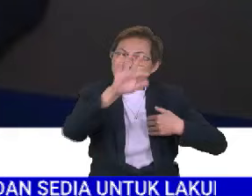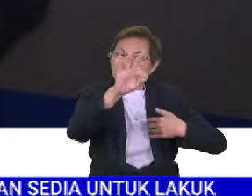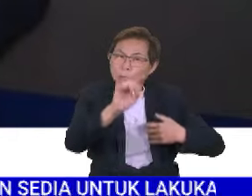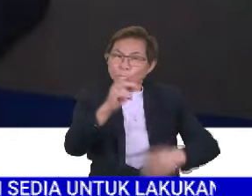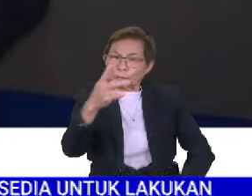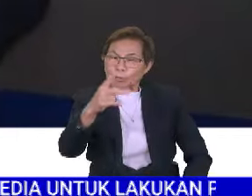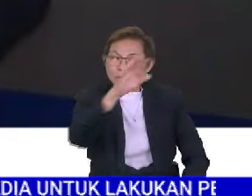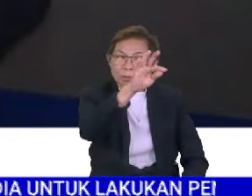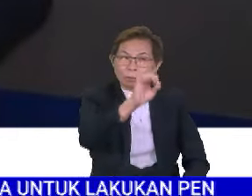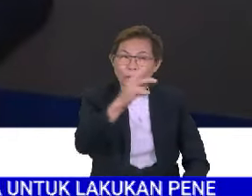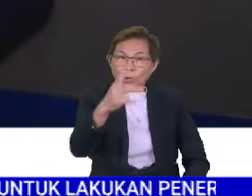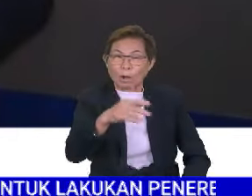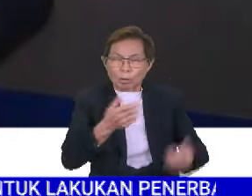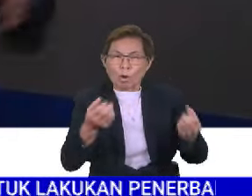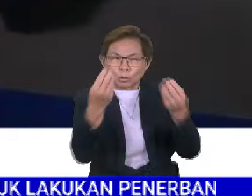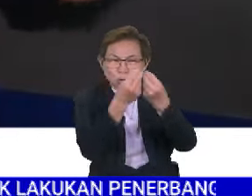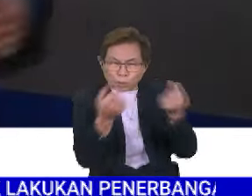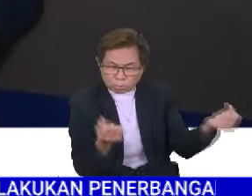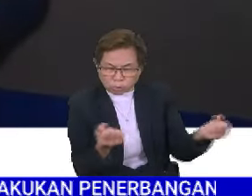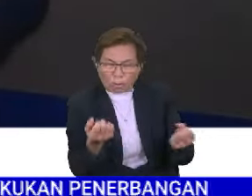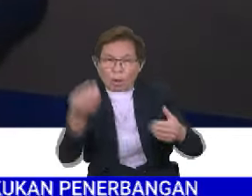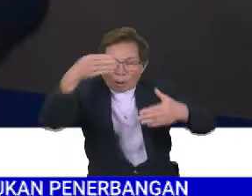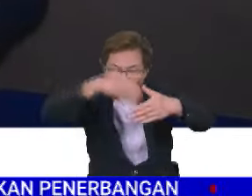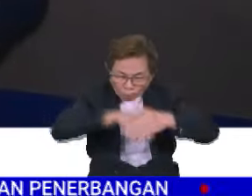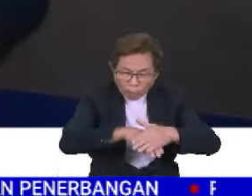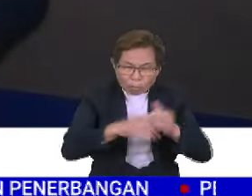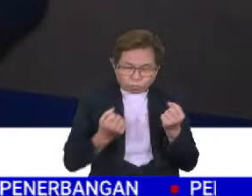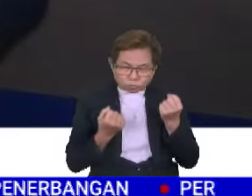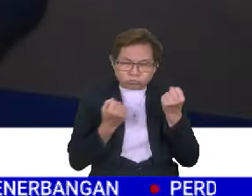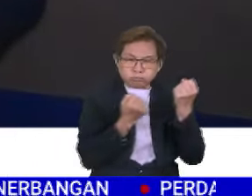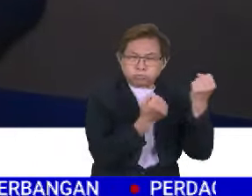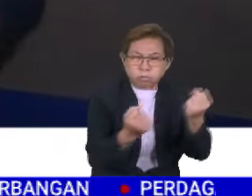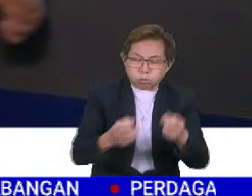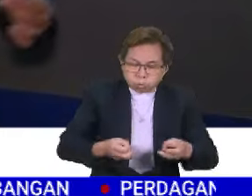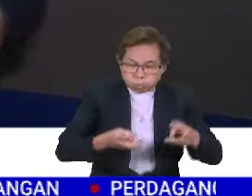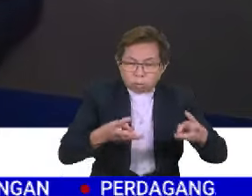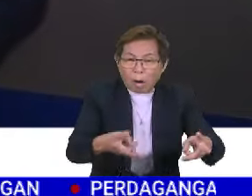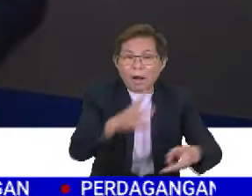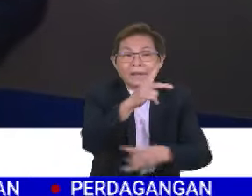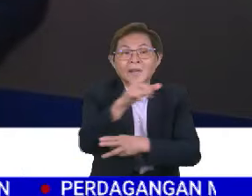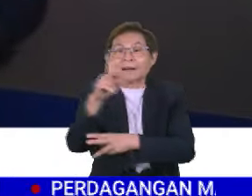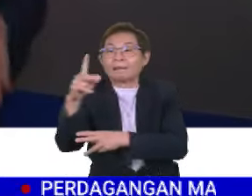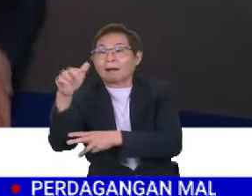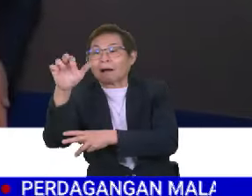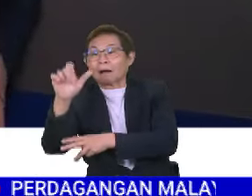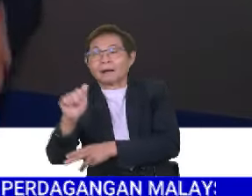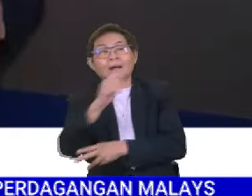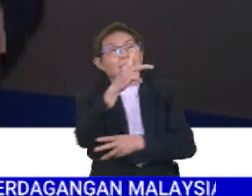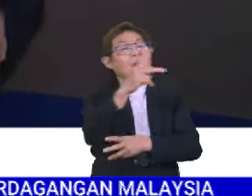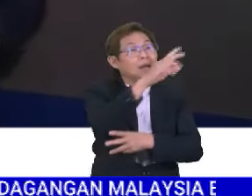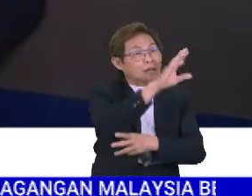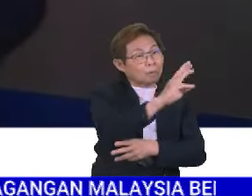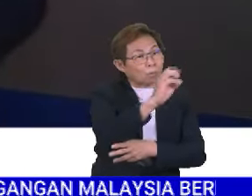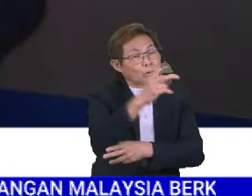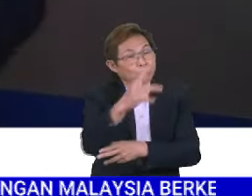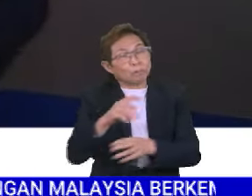90,000 jumlah trafik telah memasuki lebuh raya KL Karak, iaitu sebanyak 60,000 menghara ke pantai